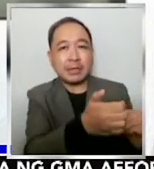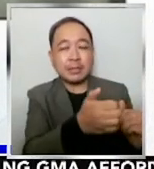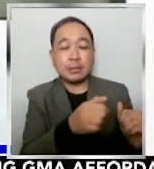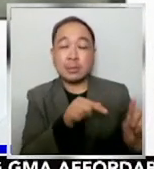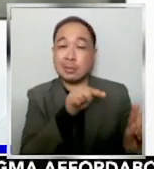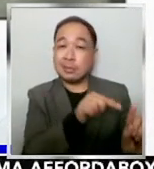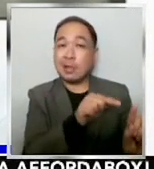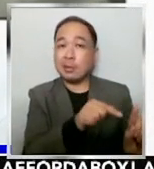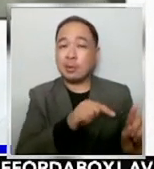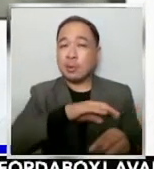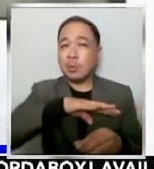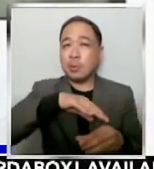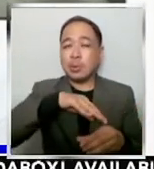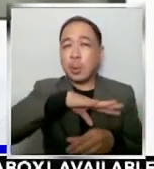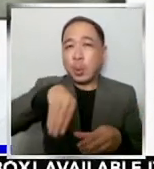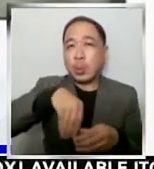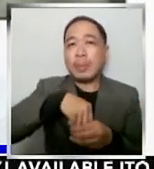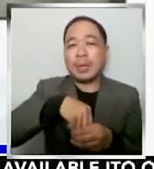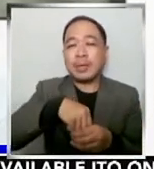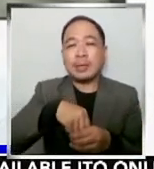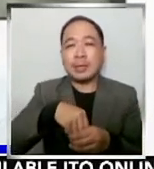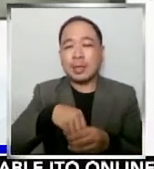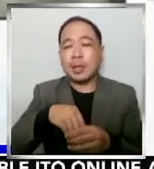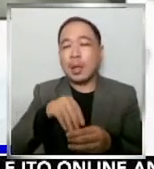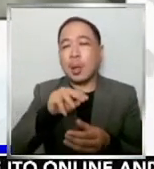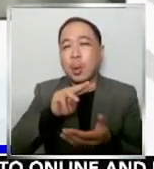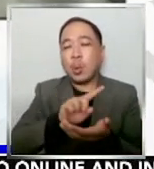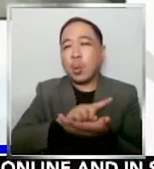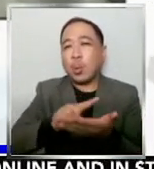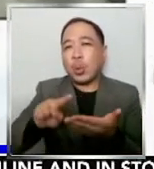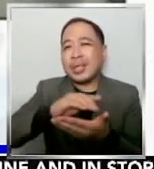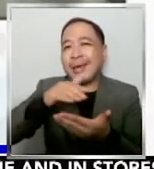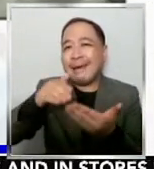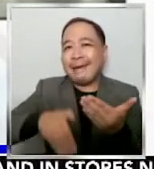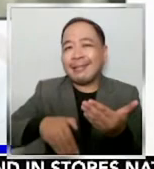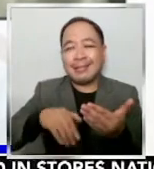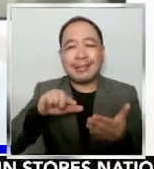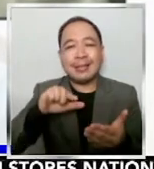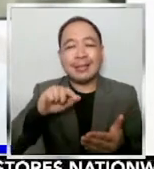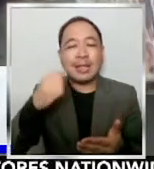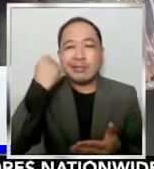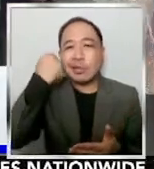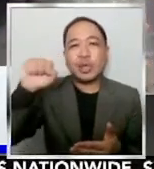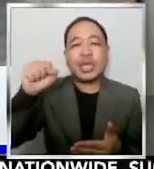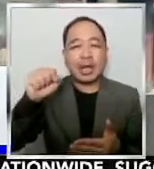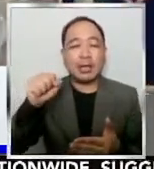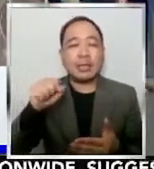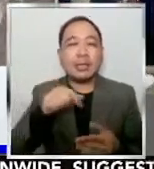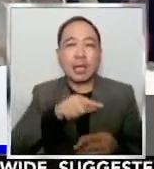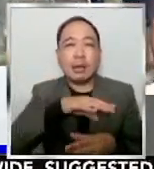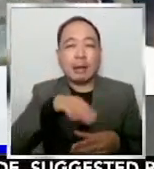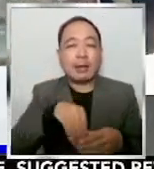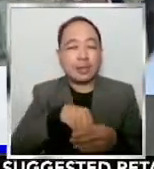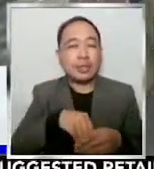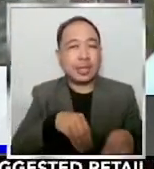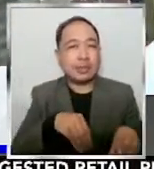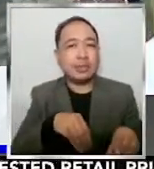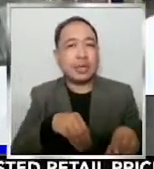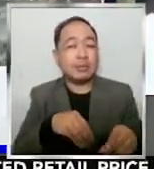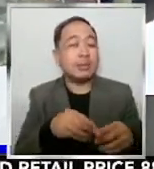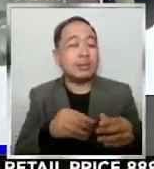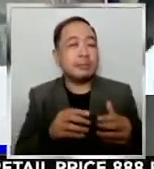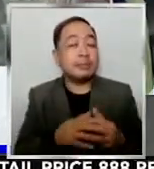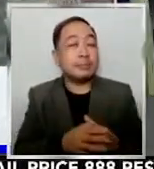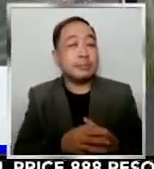Guerrilla Front 2. Under Commander Jiggs ng Southern Mindanao Regional Committee. Hindi nagbigay na anumang pahayag sa pulisya ang